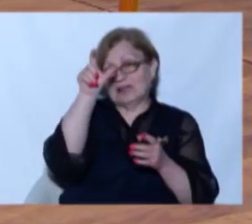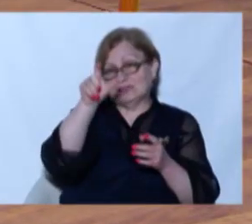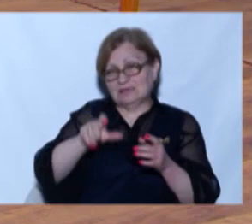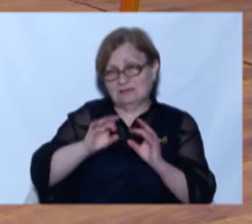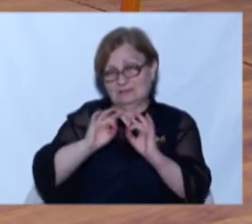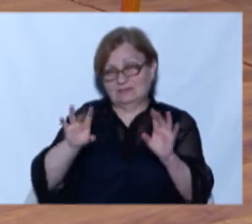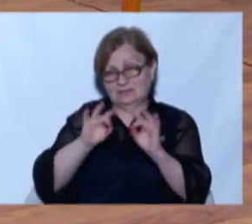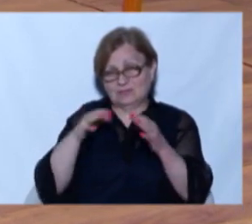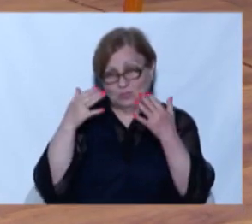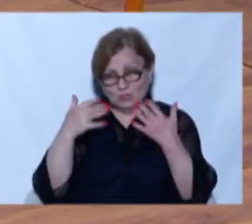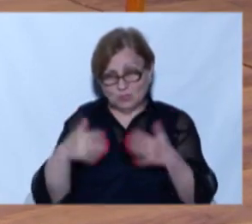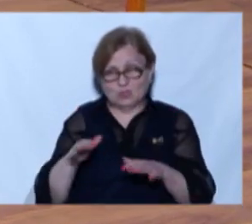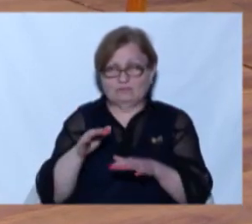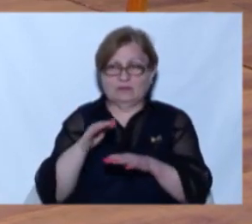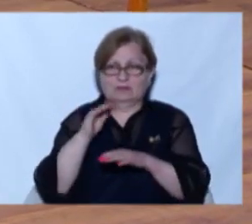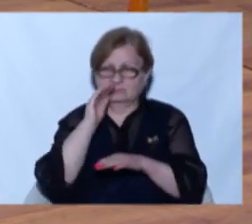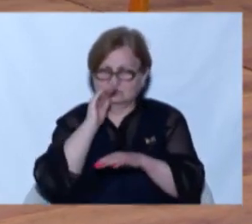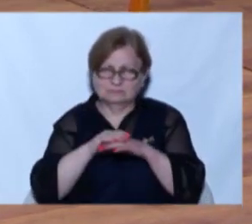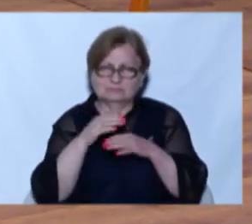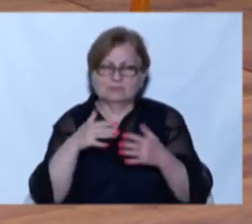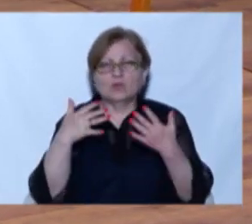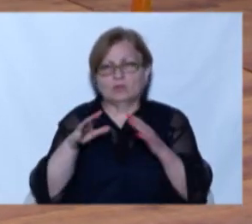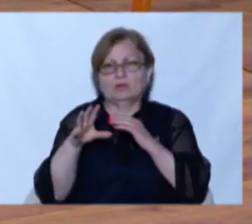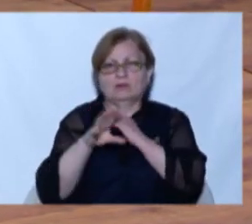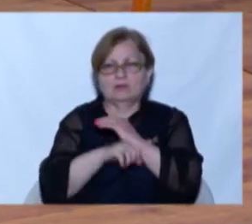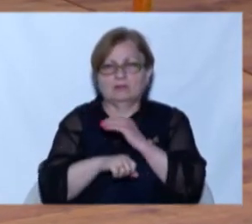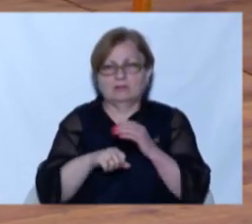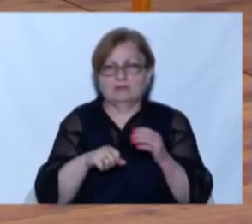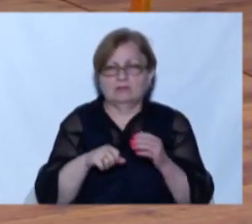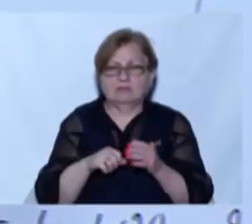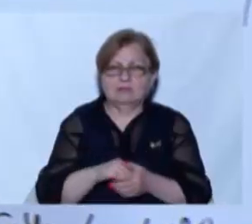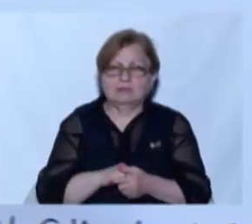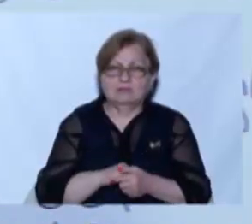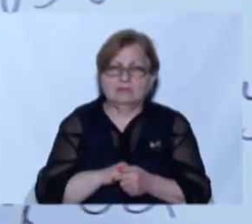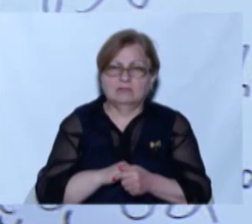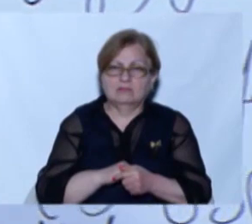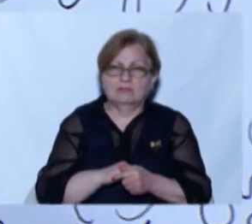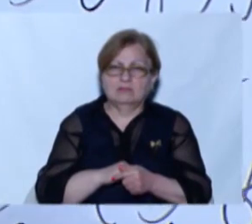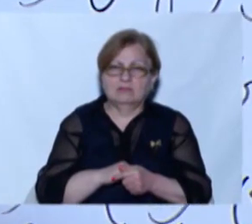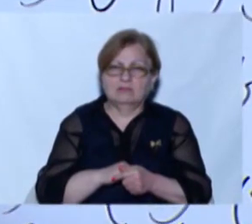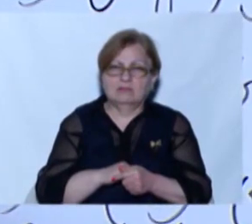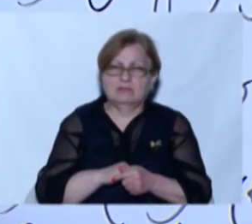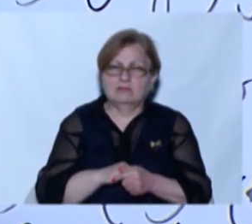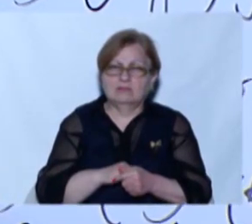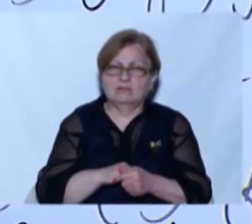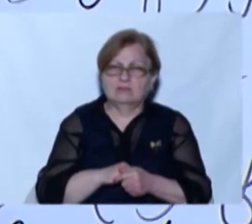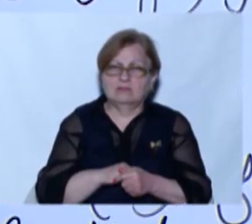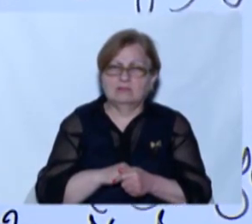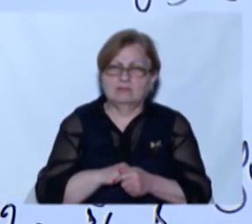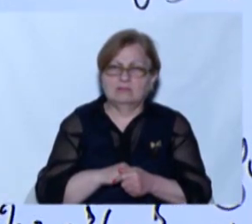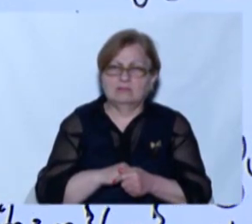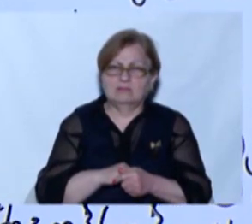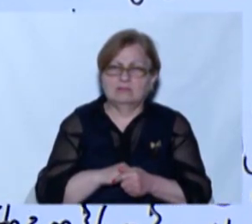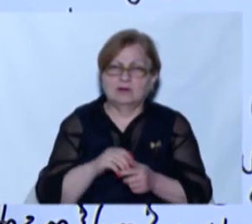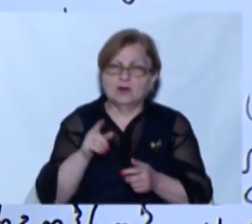მიხედვით გამყარებული, აი მაშინ უკვე წერთ დასკვნას. რა უნდა იყოს ეს დასკვნა? ცხადია